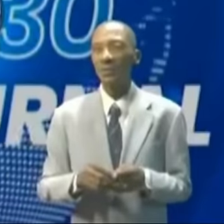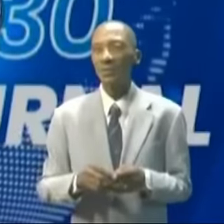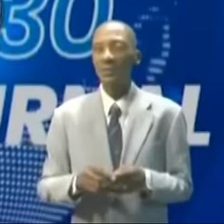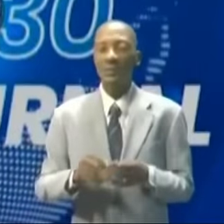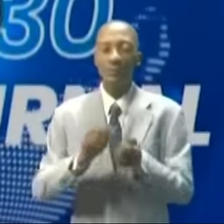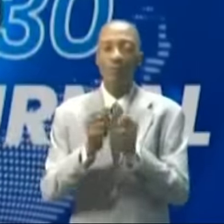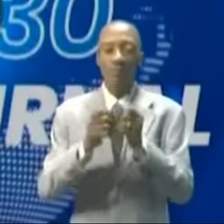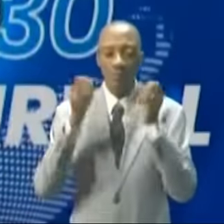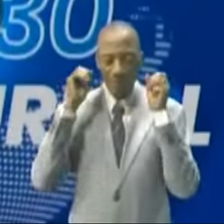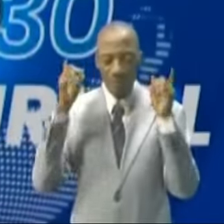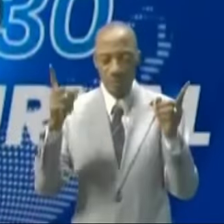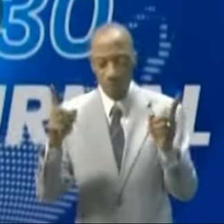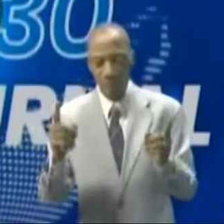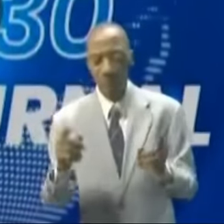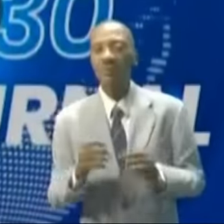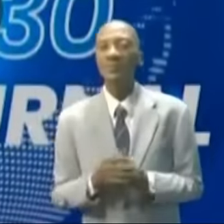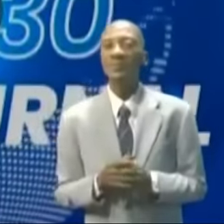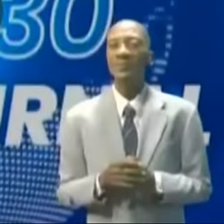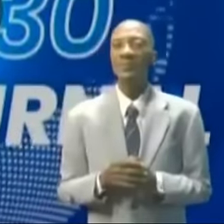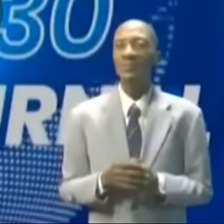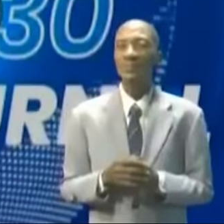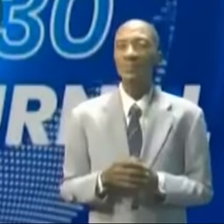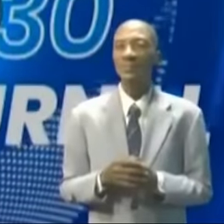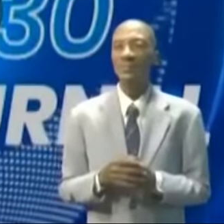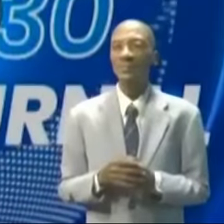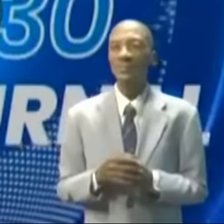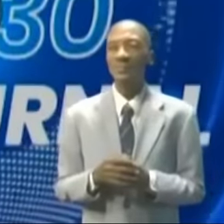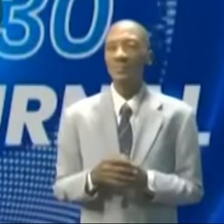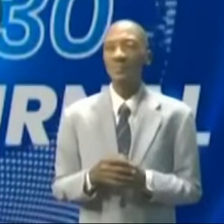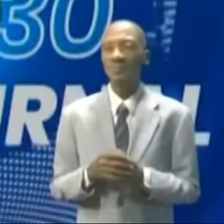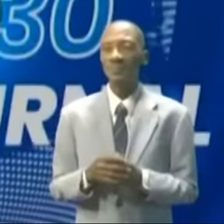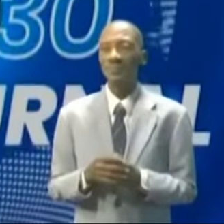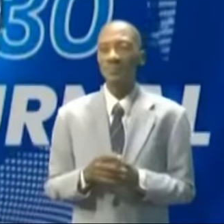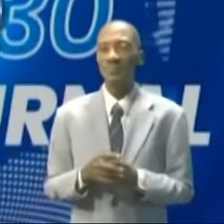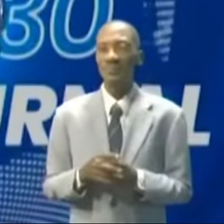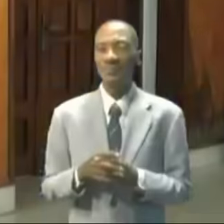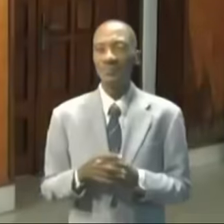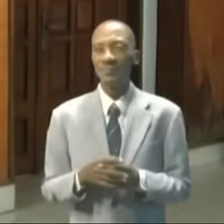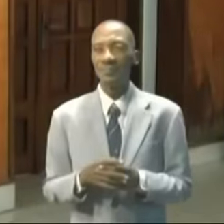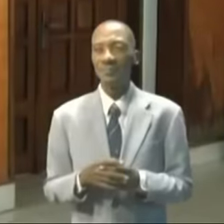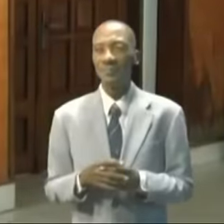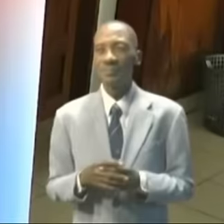au Centre supérieur militaire, nous dit Nicole Sesseploka.